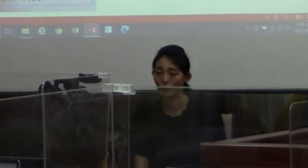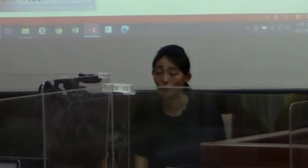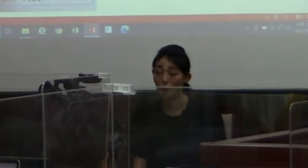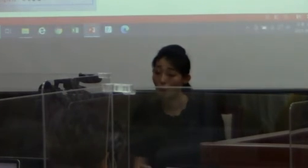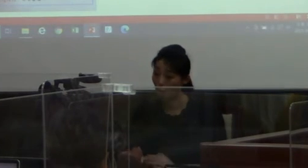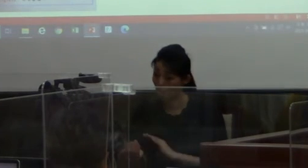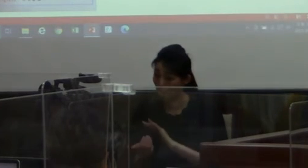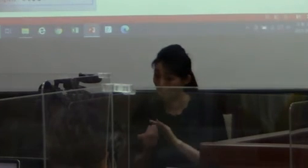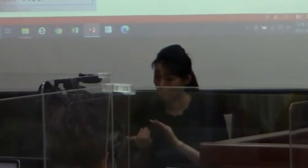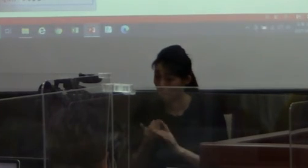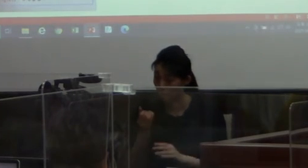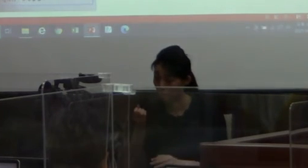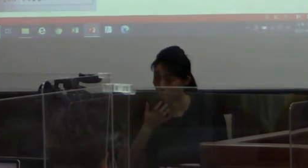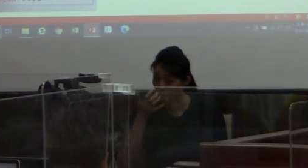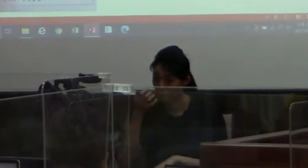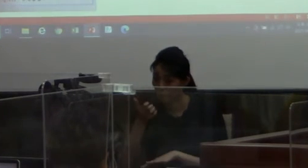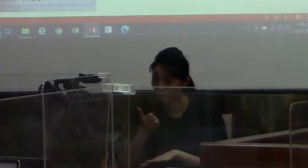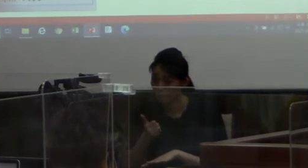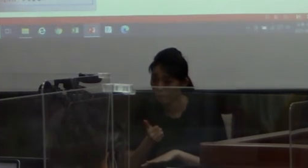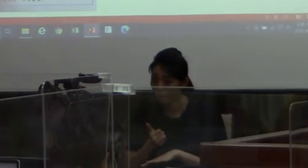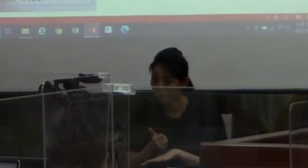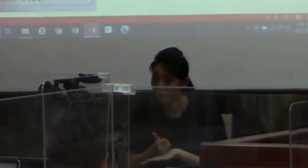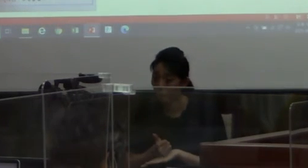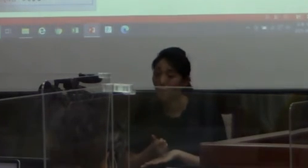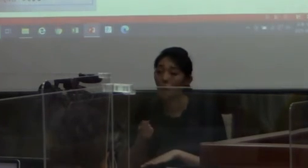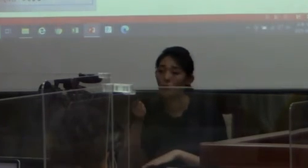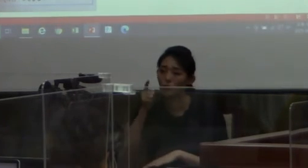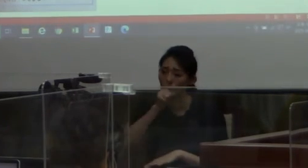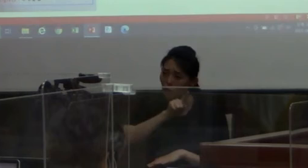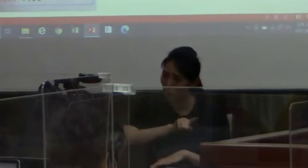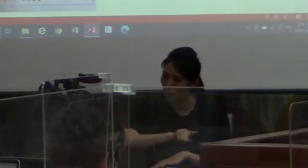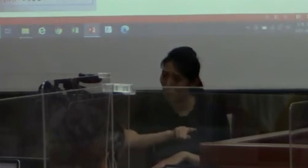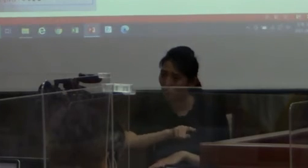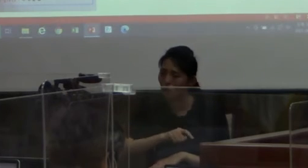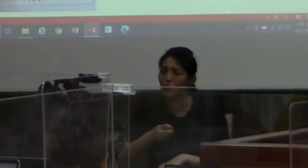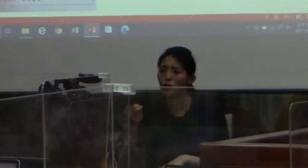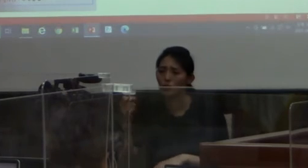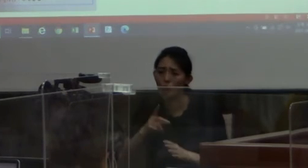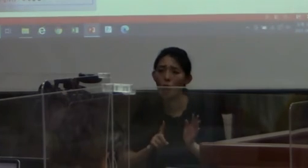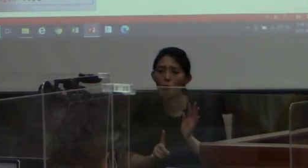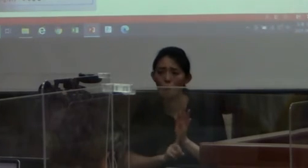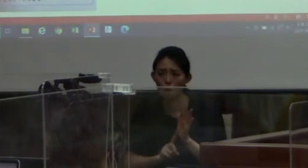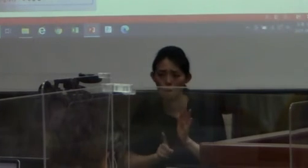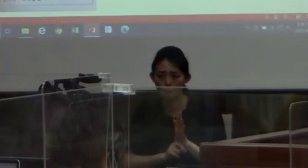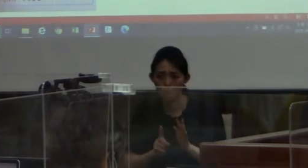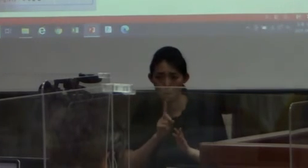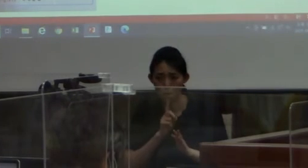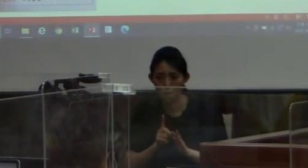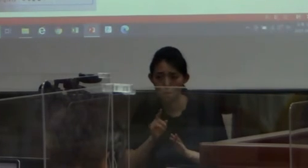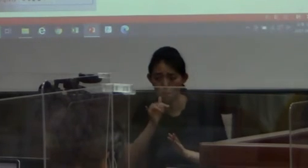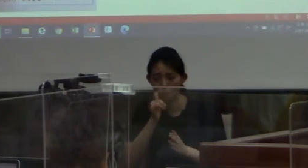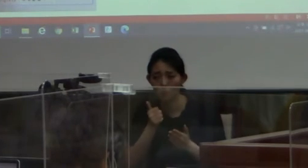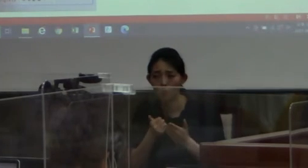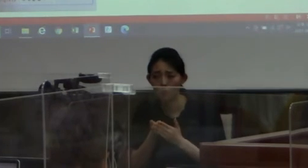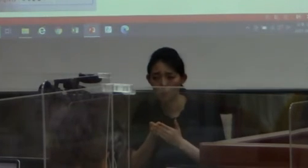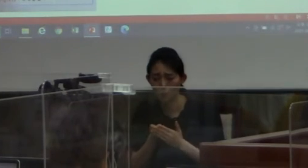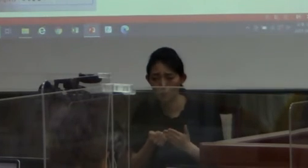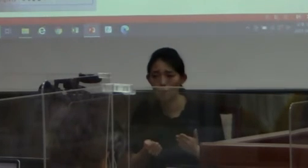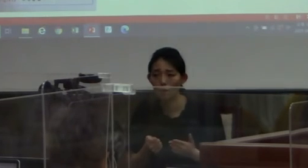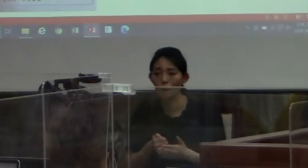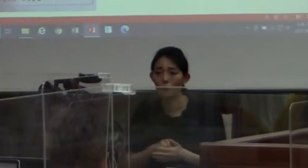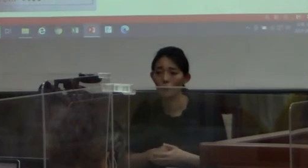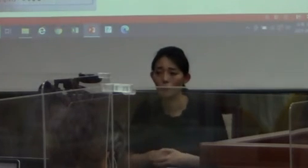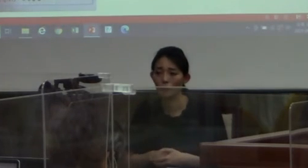방금 그것이 마지막에 됐던 앞에 썼던 간에 재공고란 말이 있었기 때문에 그 재고의 공고에 대한